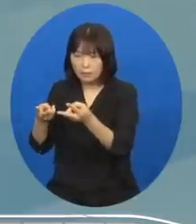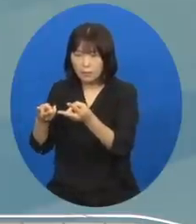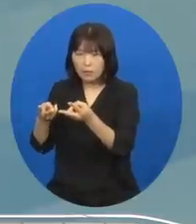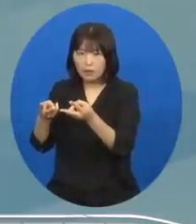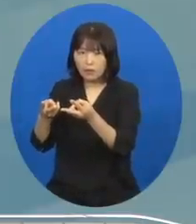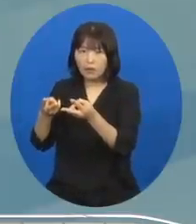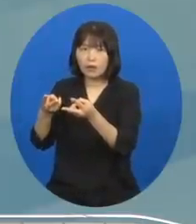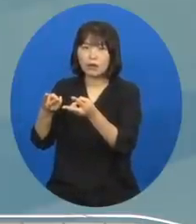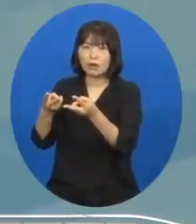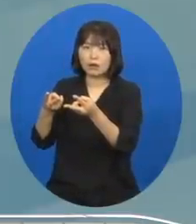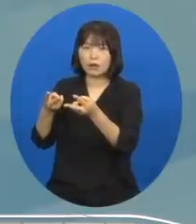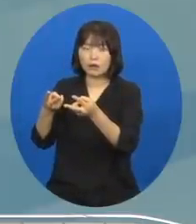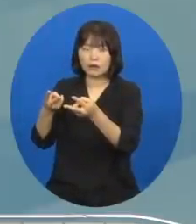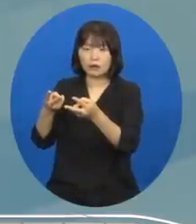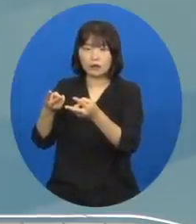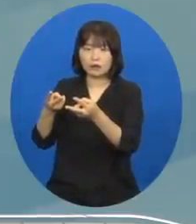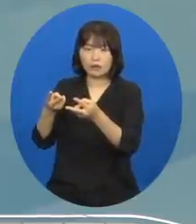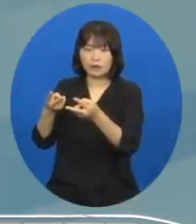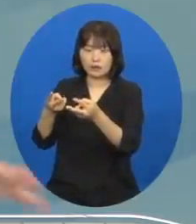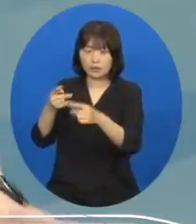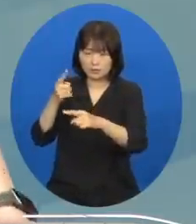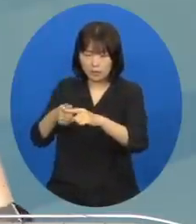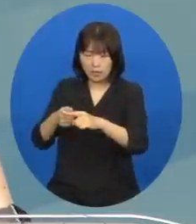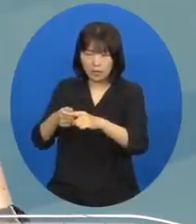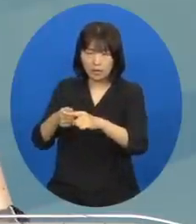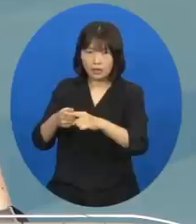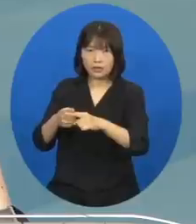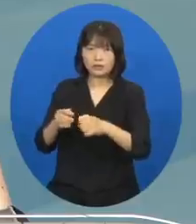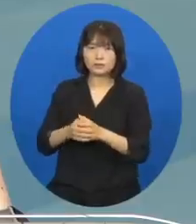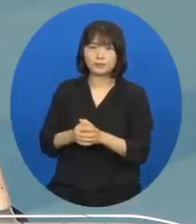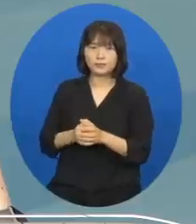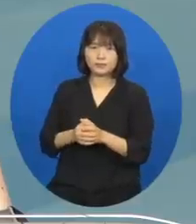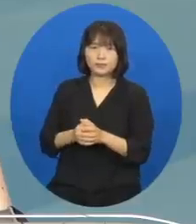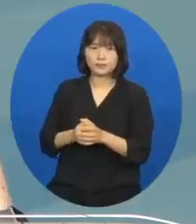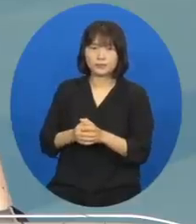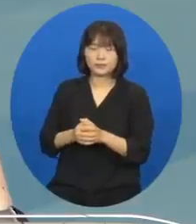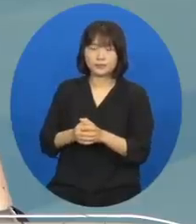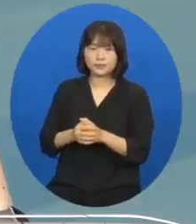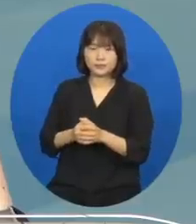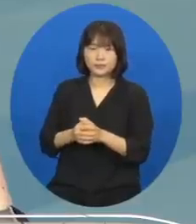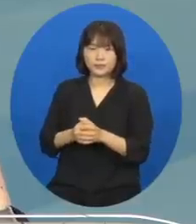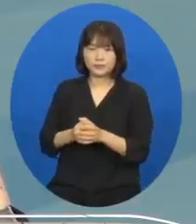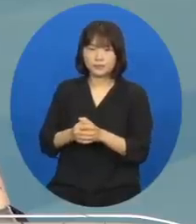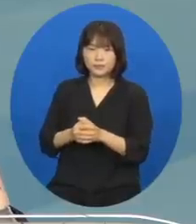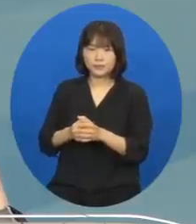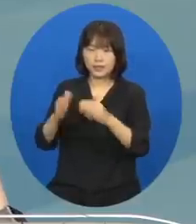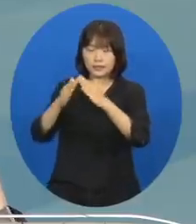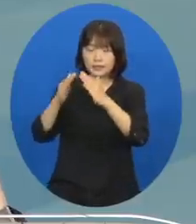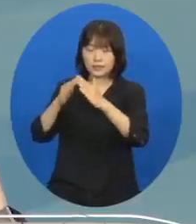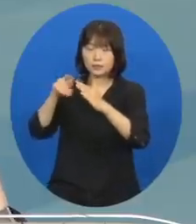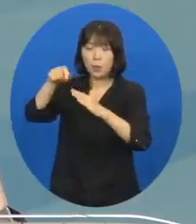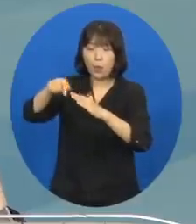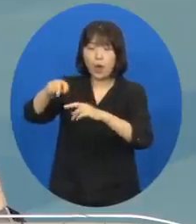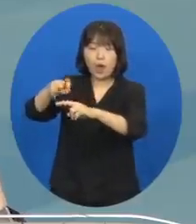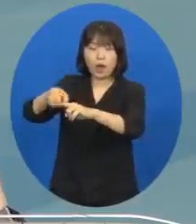그 마당에 있는 그 마루에 나와 앉아 계시더래요. 그래서 집사님